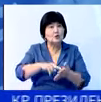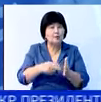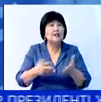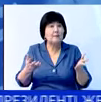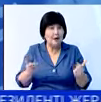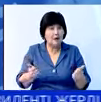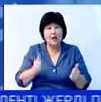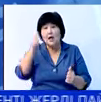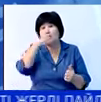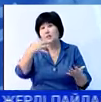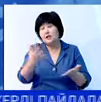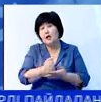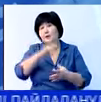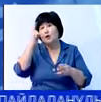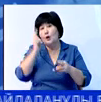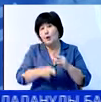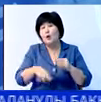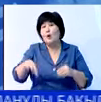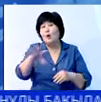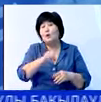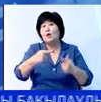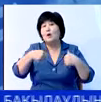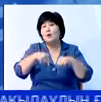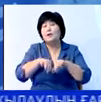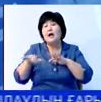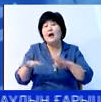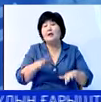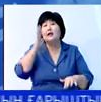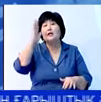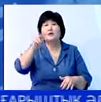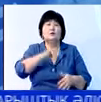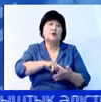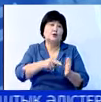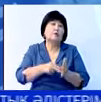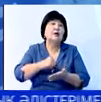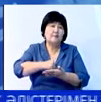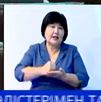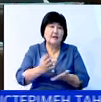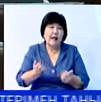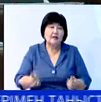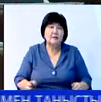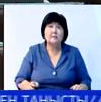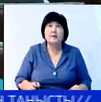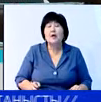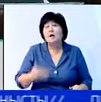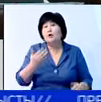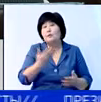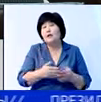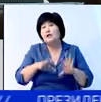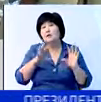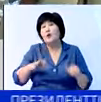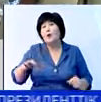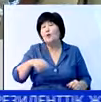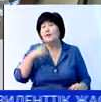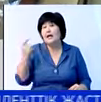мақұлдады. Жылды табысты қорытындылаған өкілді орган алдағы жылы атқарылар жоспарларын да бекітіп алды. Бұл мәселе бойынша